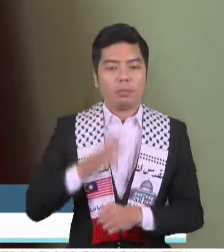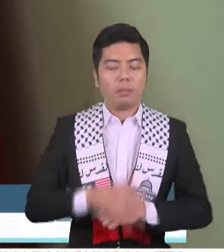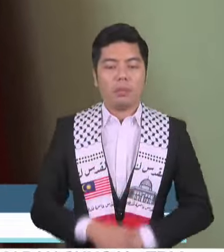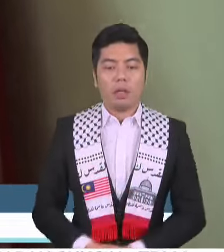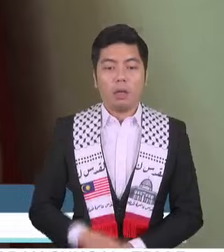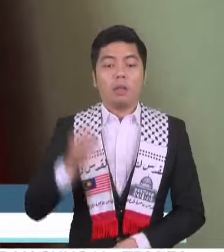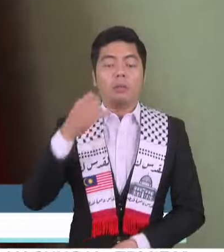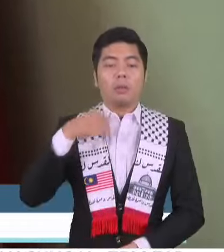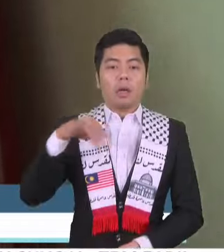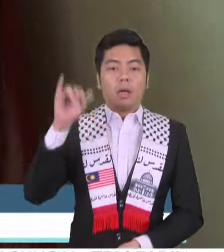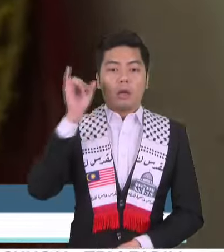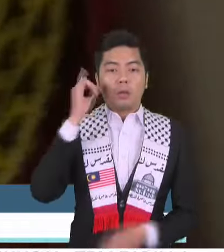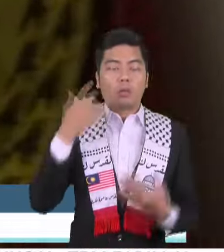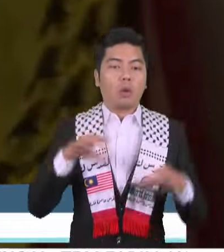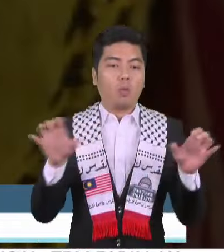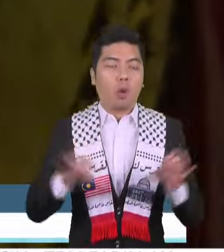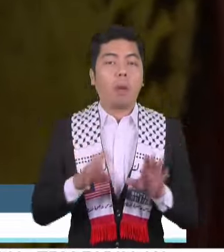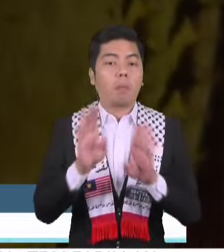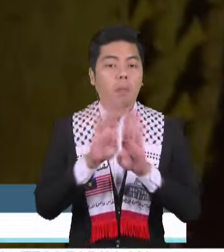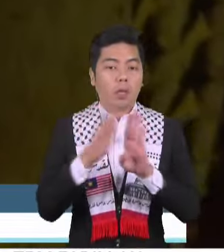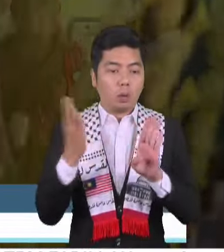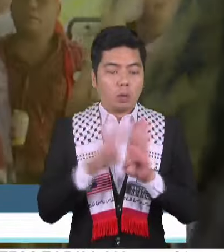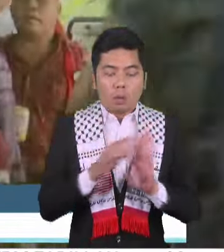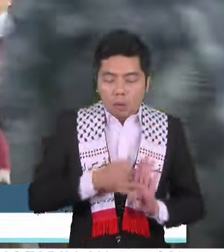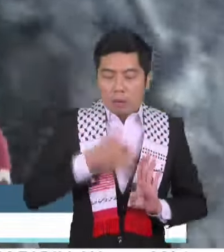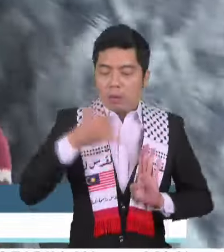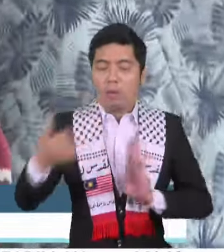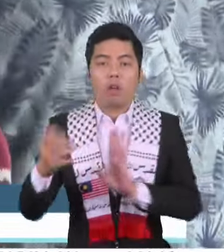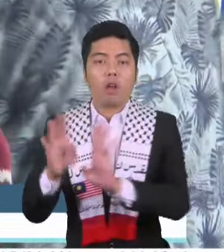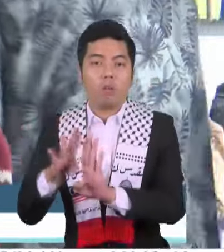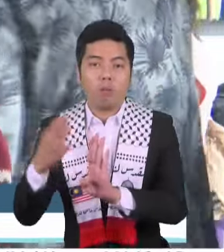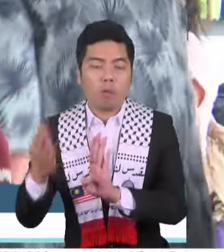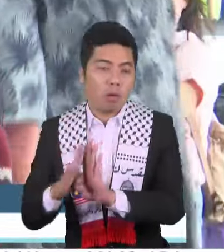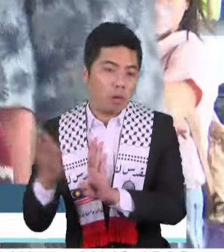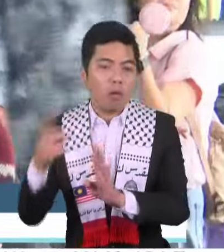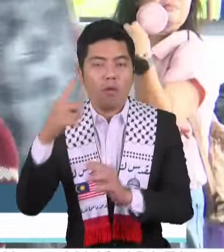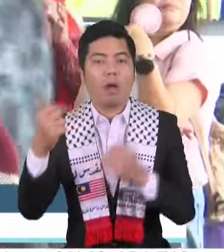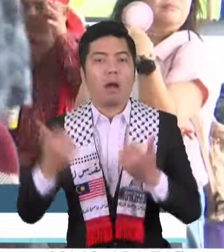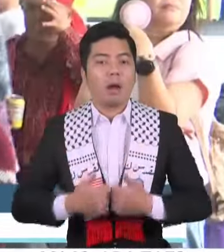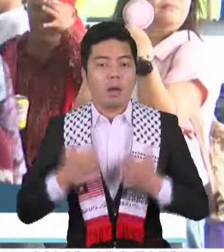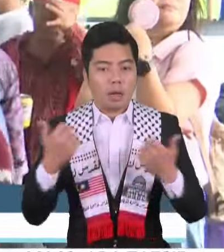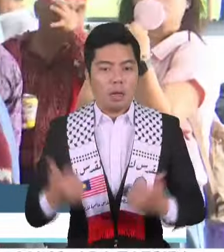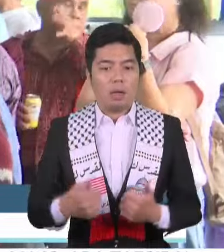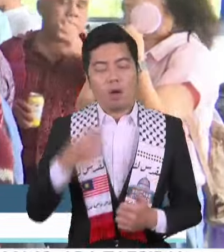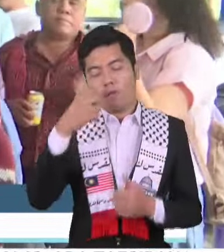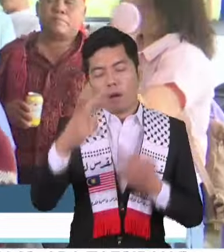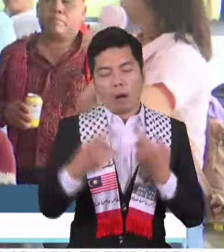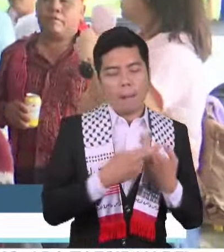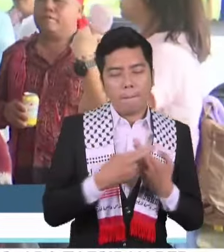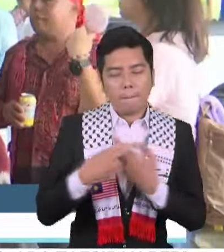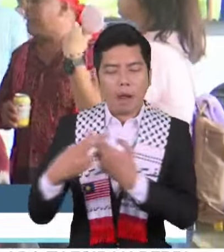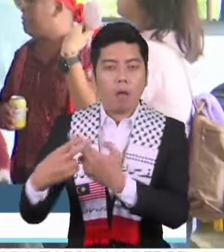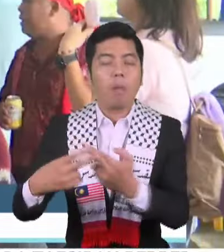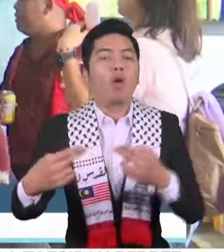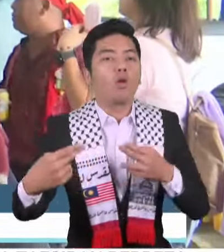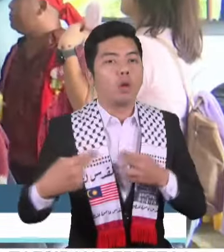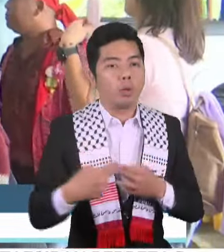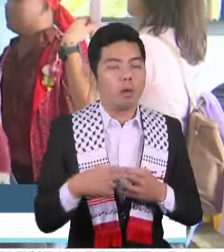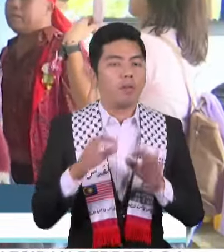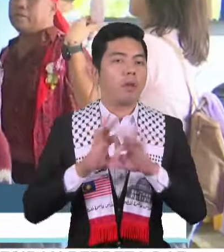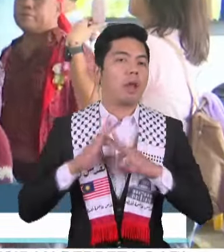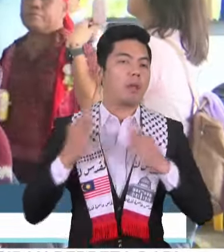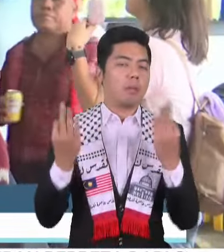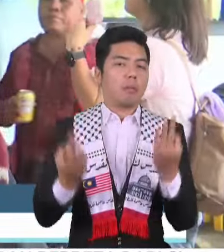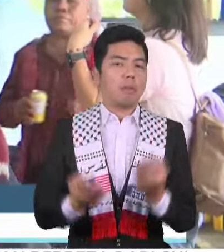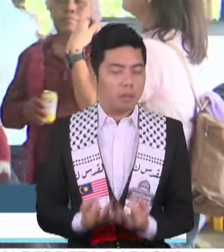kita buat pintu ke pintu. Perayaan pintu ke pintu mengeratkan silaturahim antara